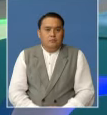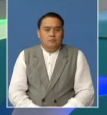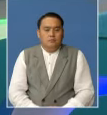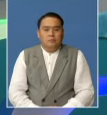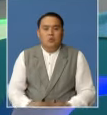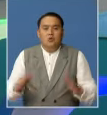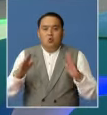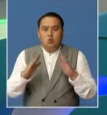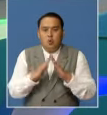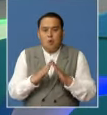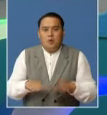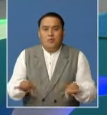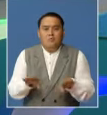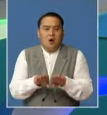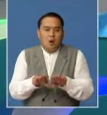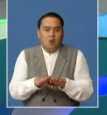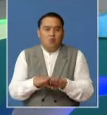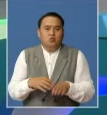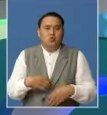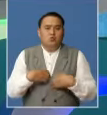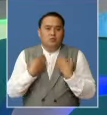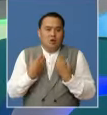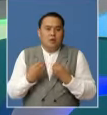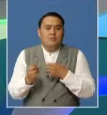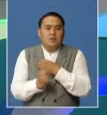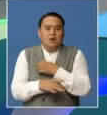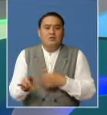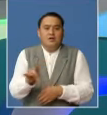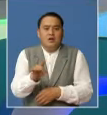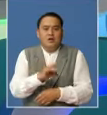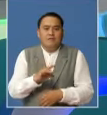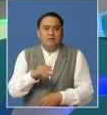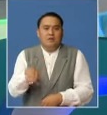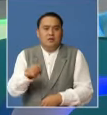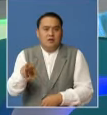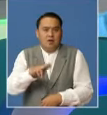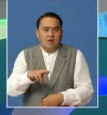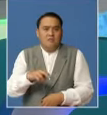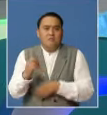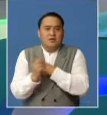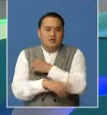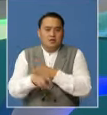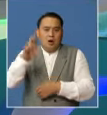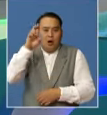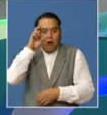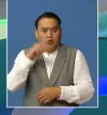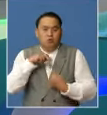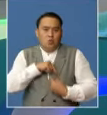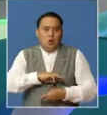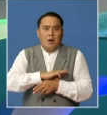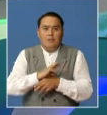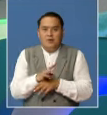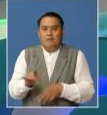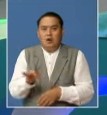Жилые массивы, похожие на трущобы, неустроенный быт. Северные регионы Венгрии – беднейшие в стране. Вариантов для трудоустройства в